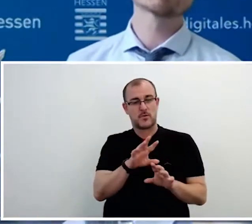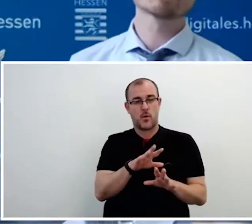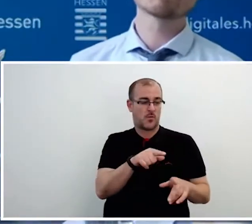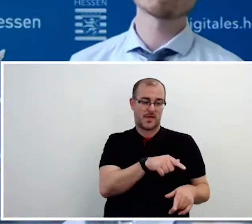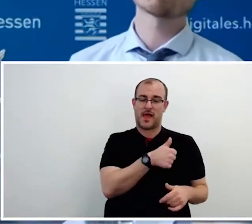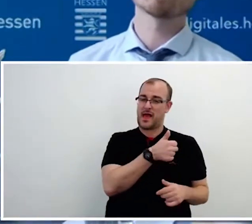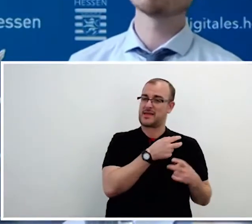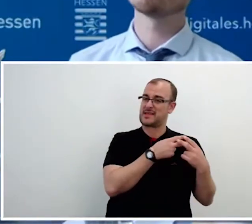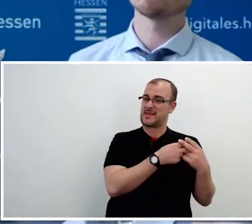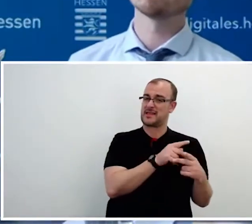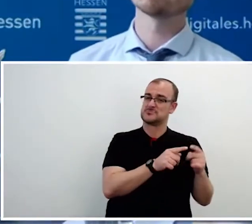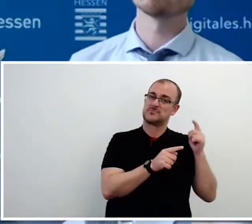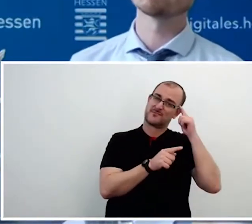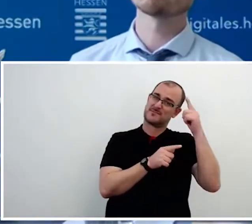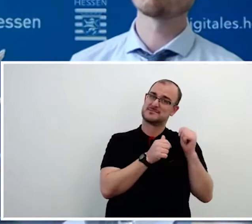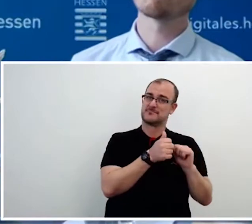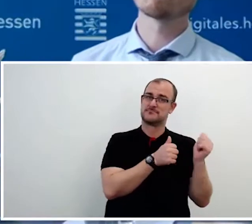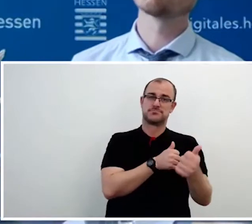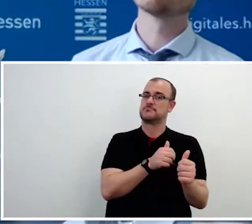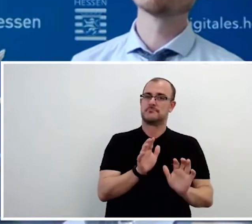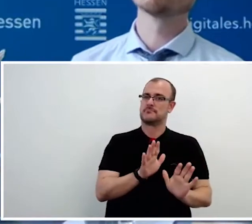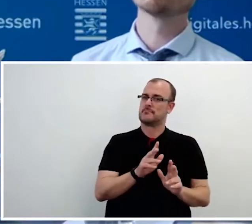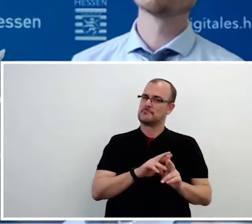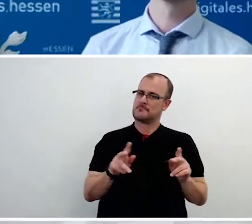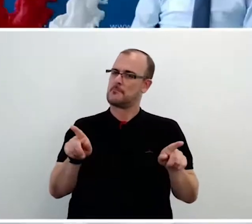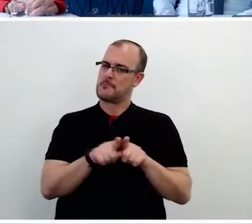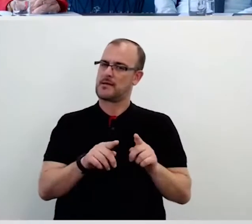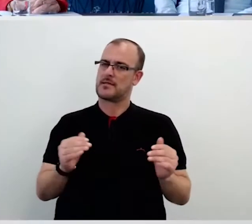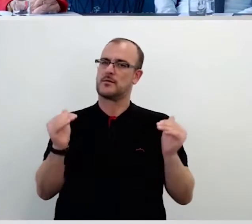Generation hier einen Wissensvorsprung gegenüber der anderen hat.